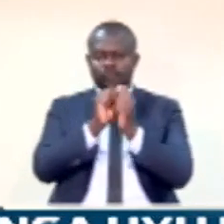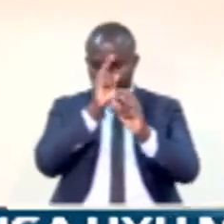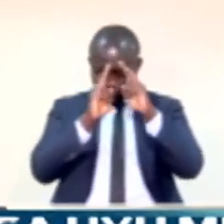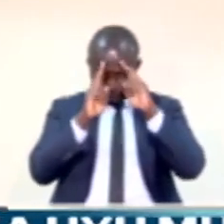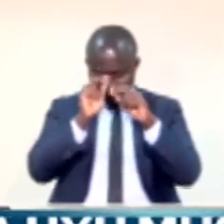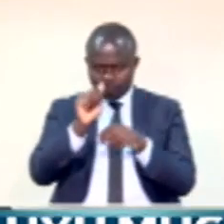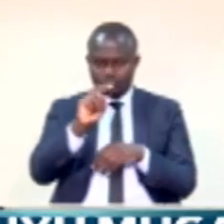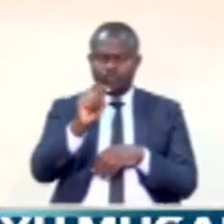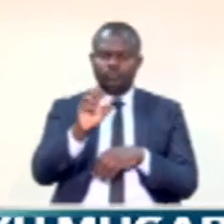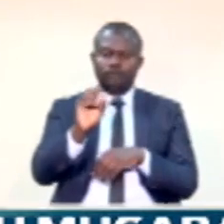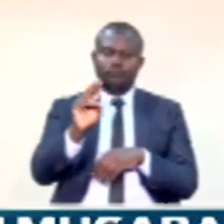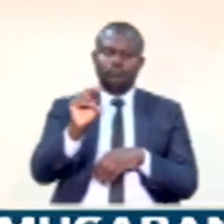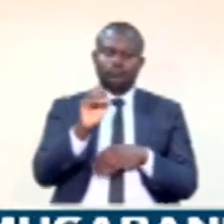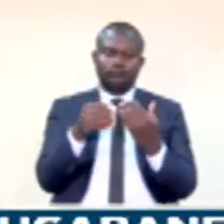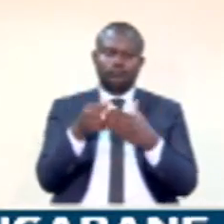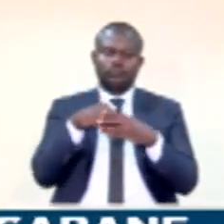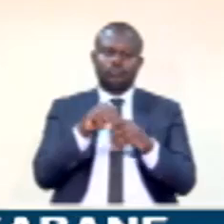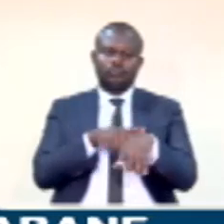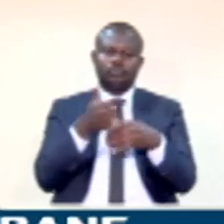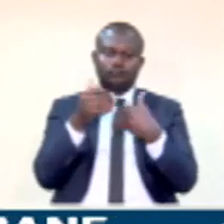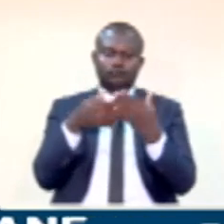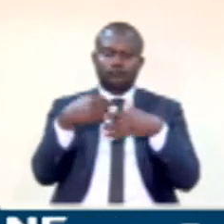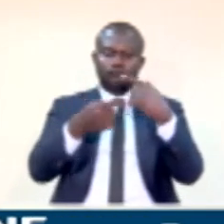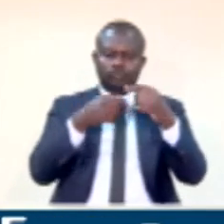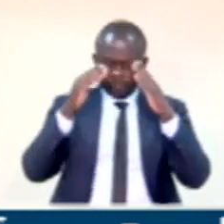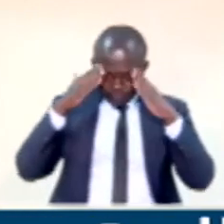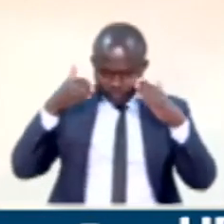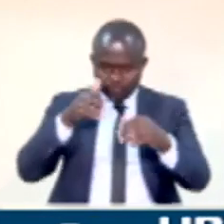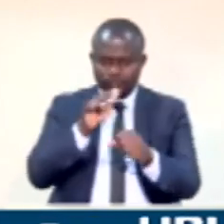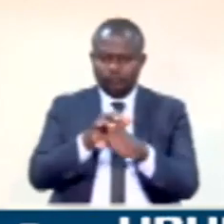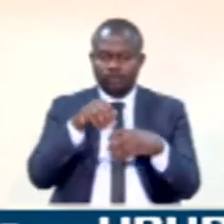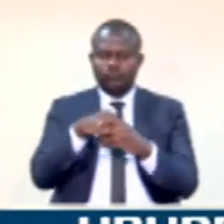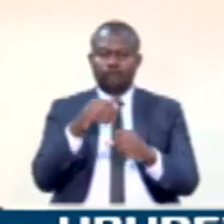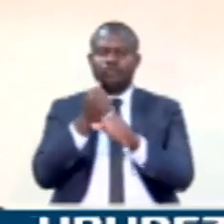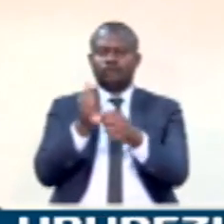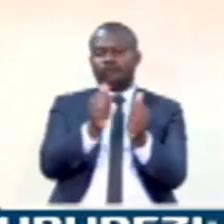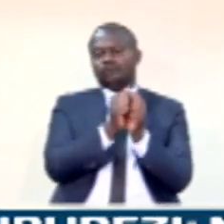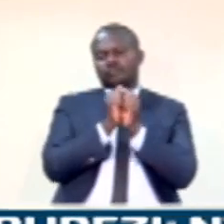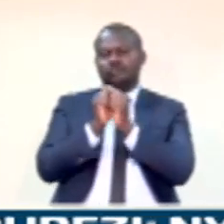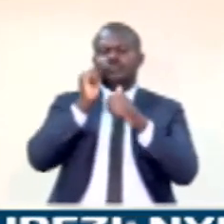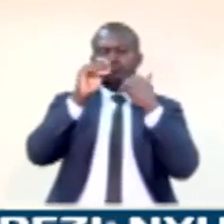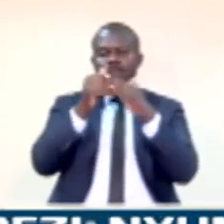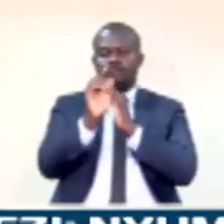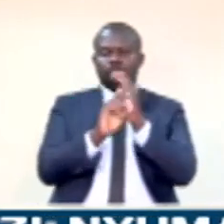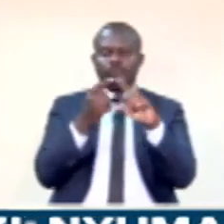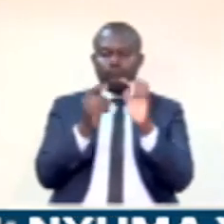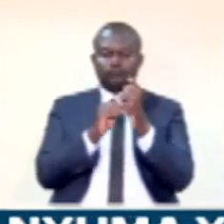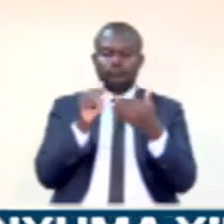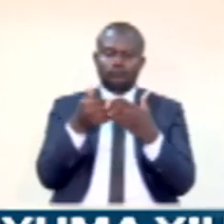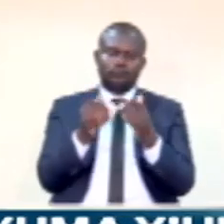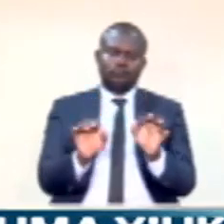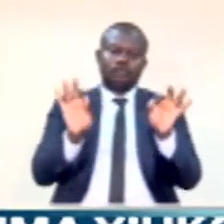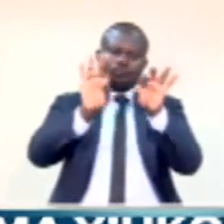nyakubahwa Antoine Felix Tshisekedi muri iki gihe akomeje gushyira imbaraga mu kwishyura kira hamwe ku rwego rw'akarere, kandi birakwiye ko